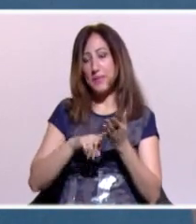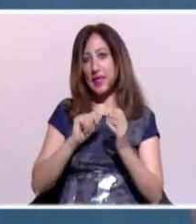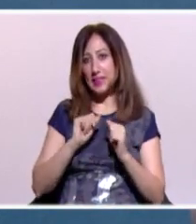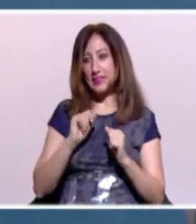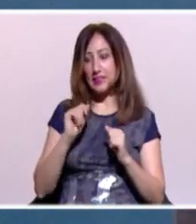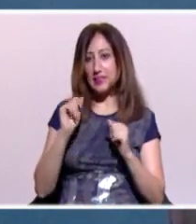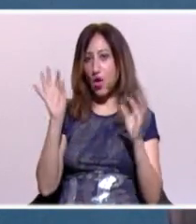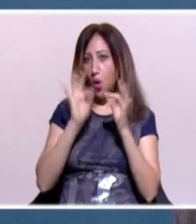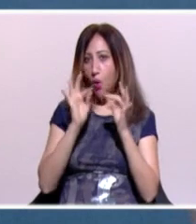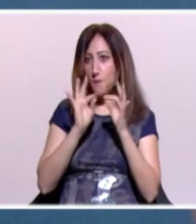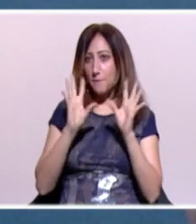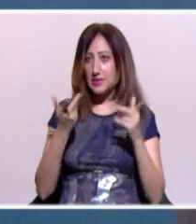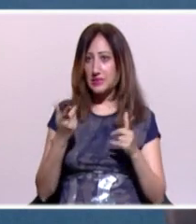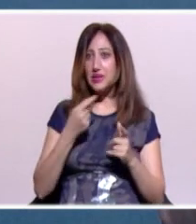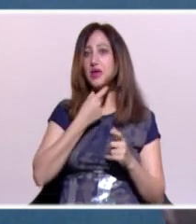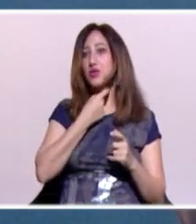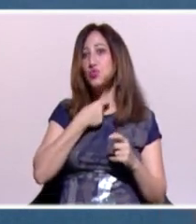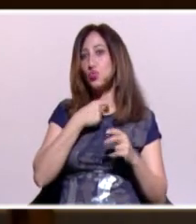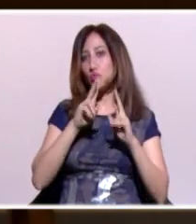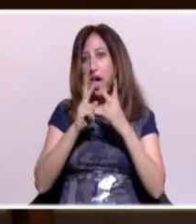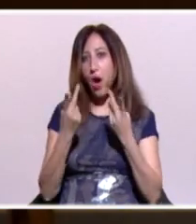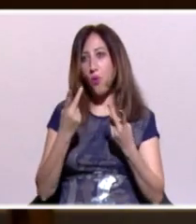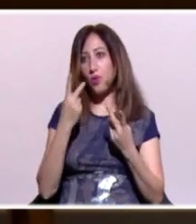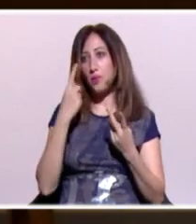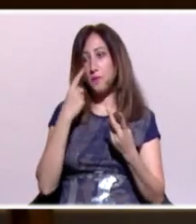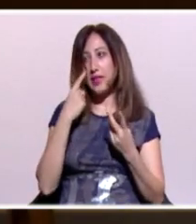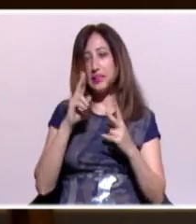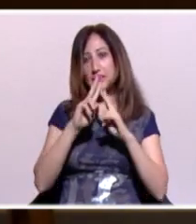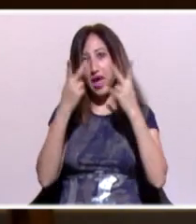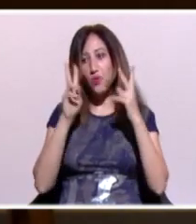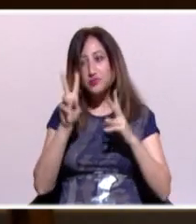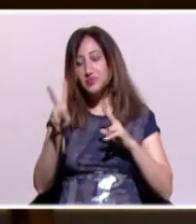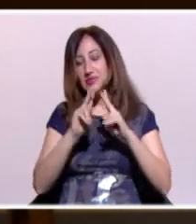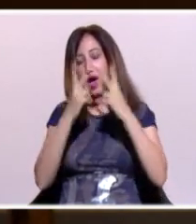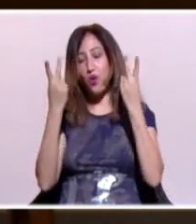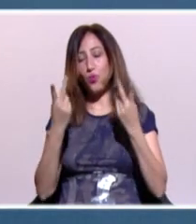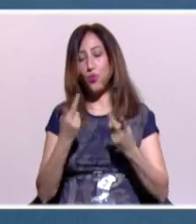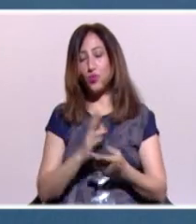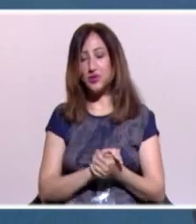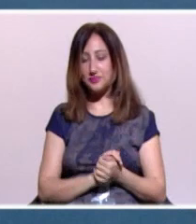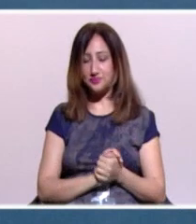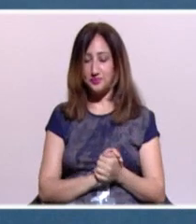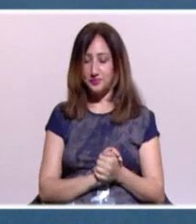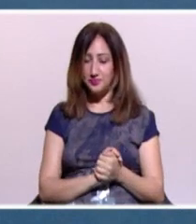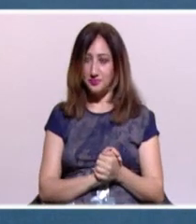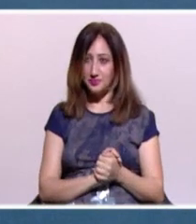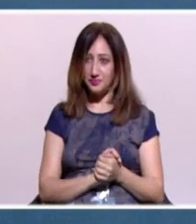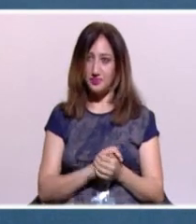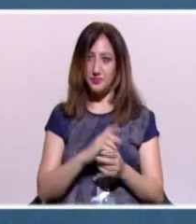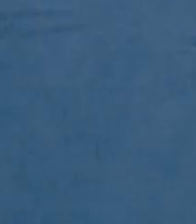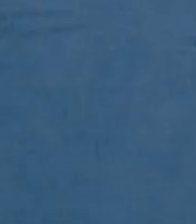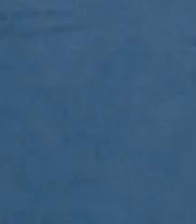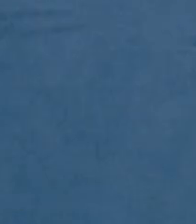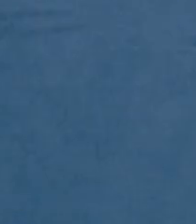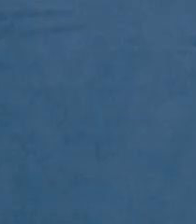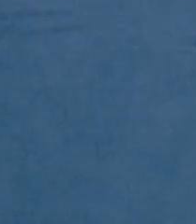ازاي؟ فصوته تحول ونظرته تحولت ويعني تحول طبعا، فبنفس نفس الادوات والتولز